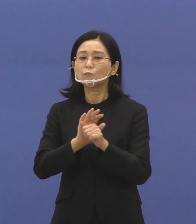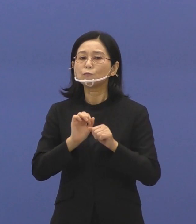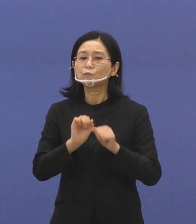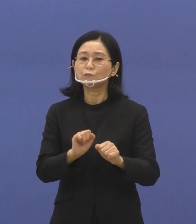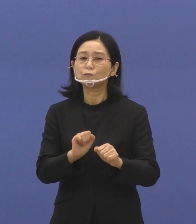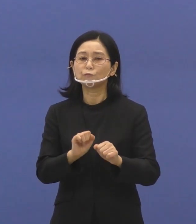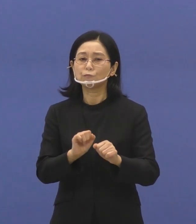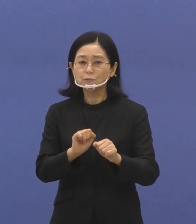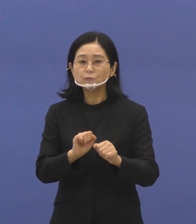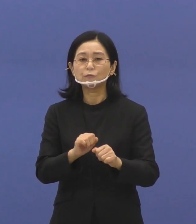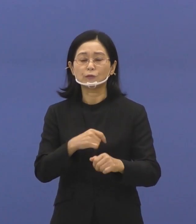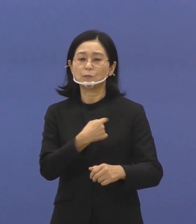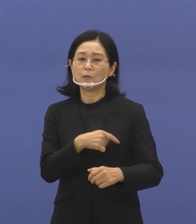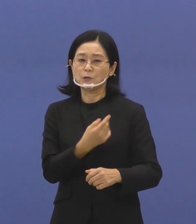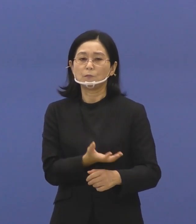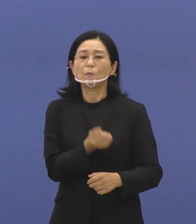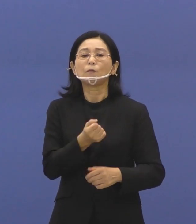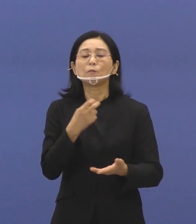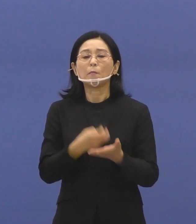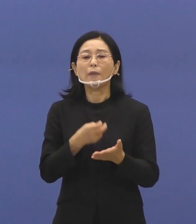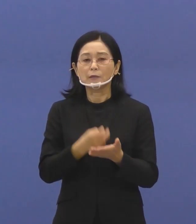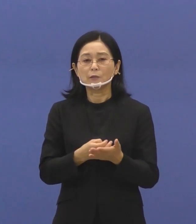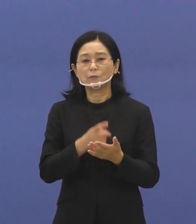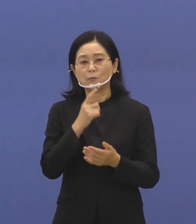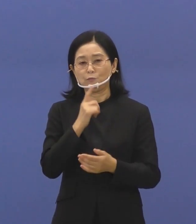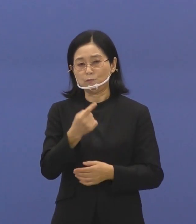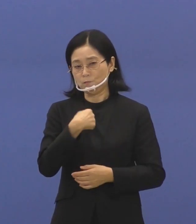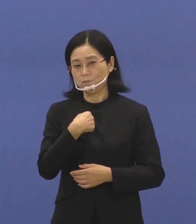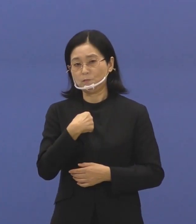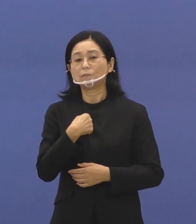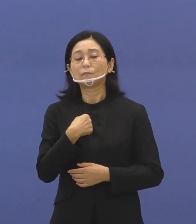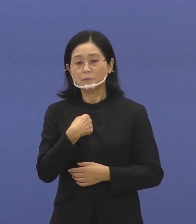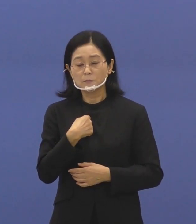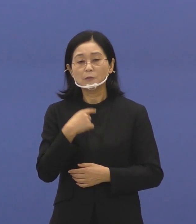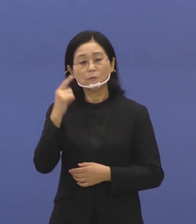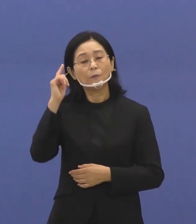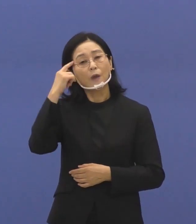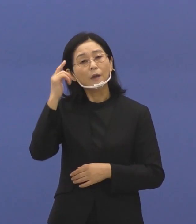るべきと言っていて、今でもそう思ってますので、